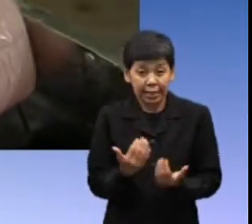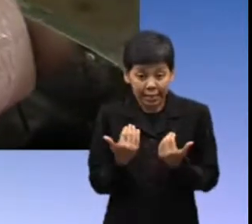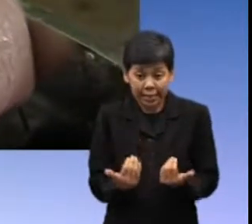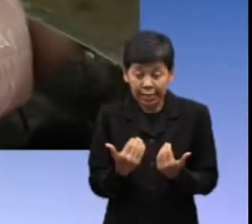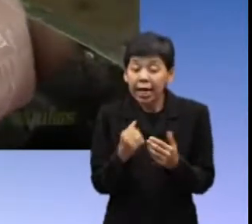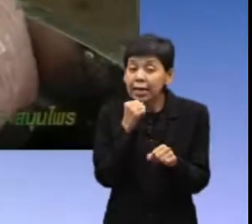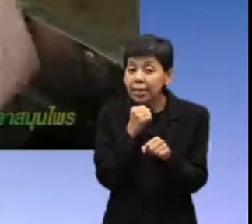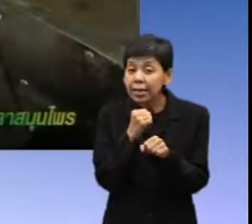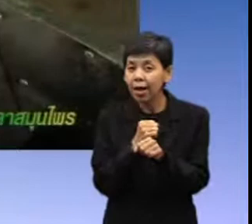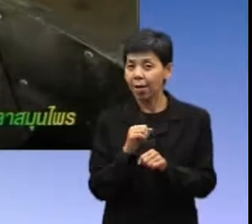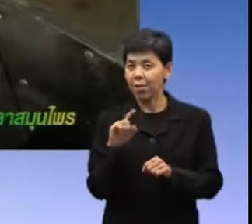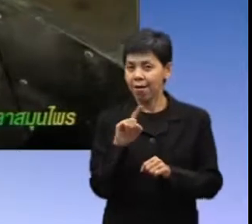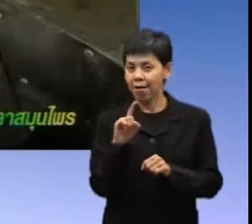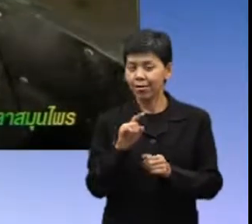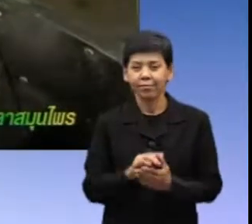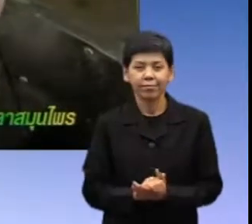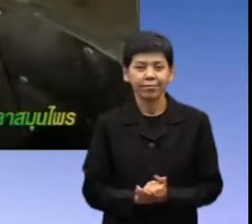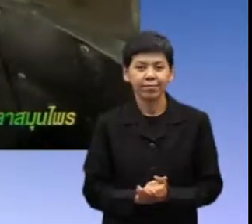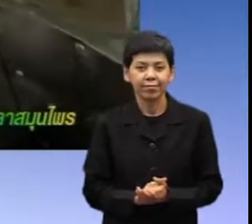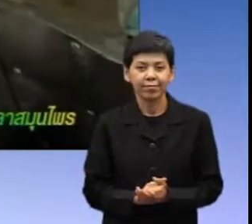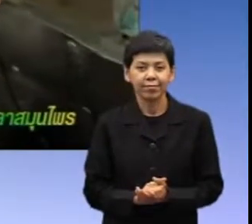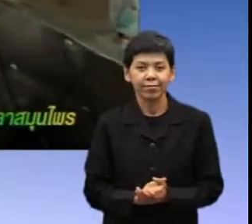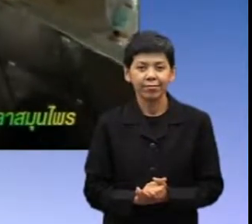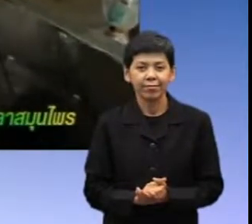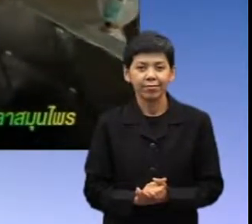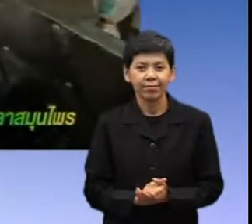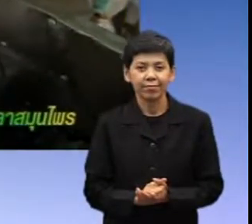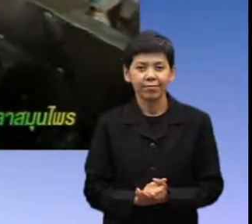100% ทีนี้ก็มาดูวิธีทำกันเลยครับ